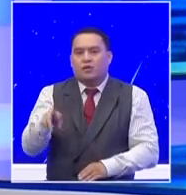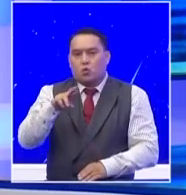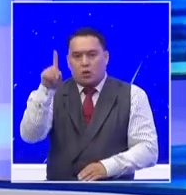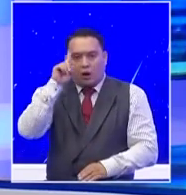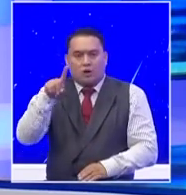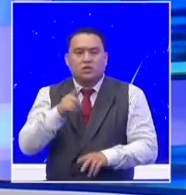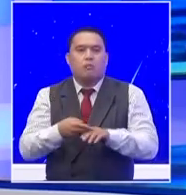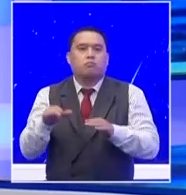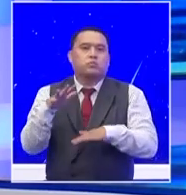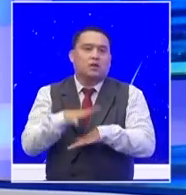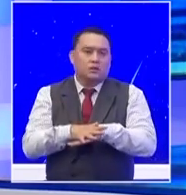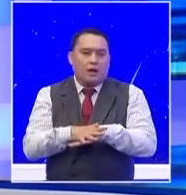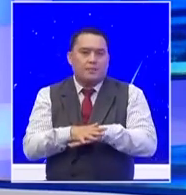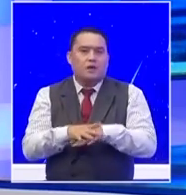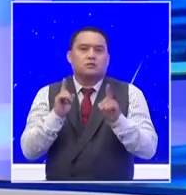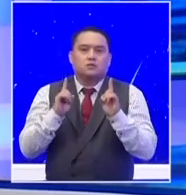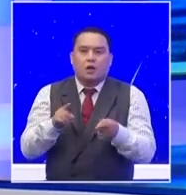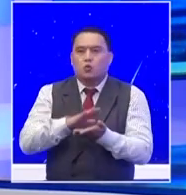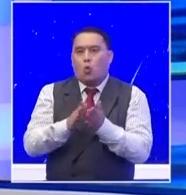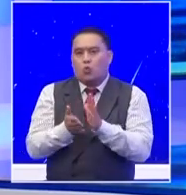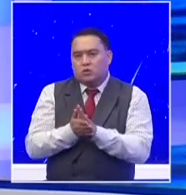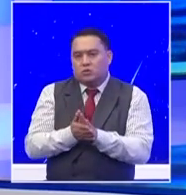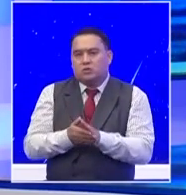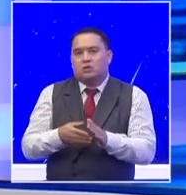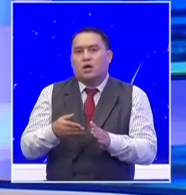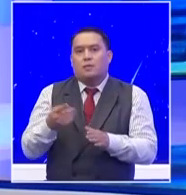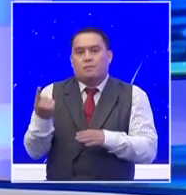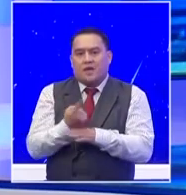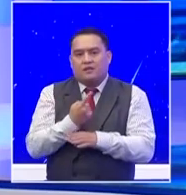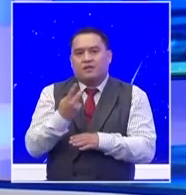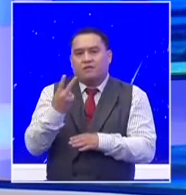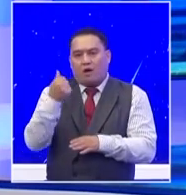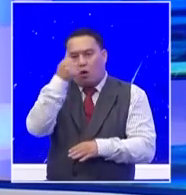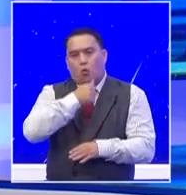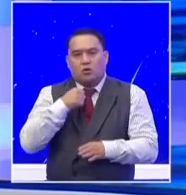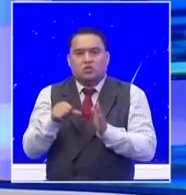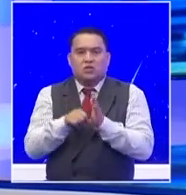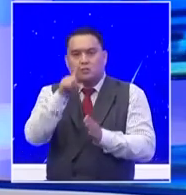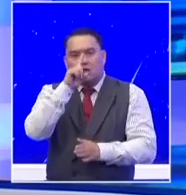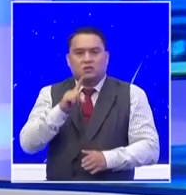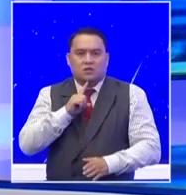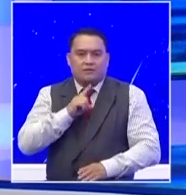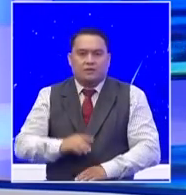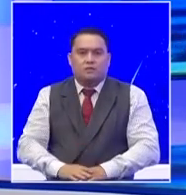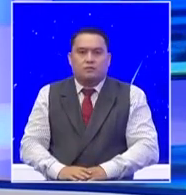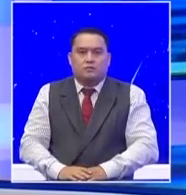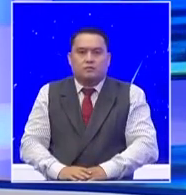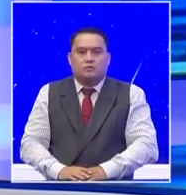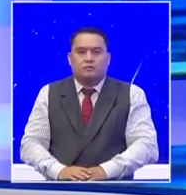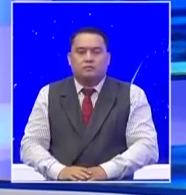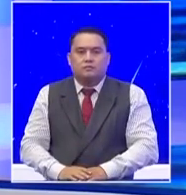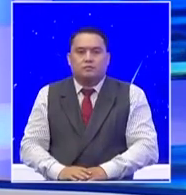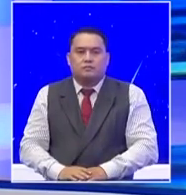инициативе Жилстройсбербанка. Согласно условиям, промежуточный заем в первые два года составит 6% годовых и дальше снижается